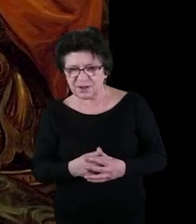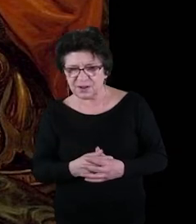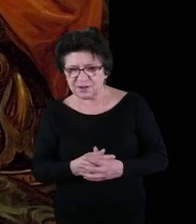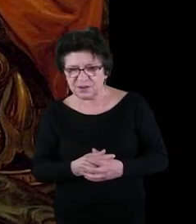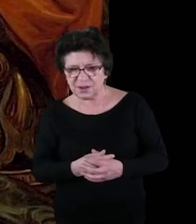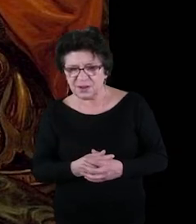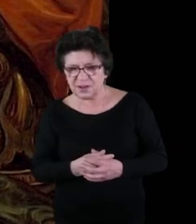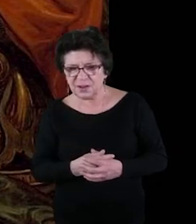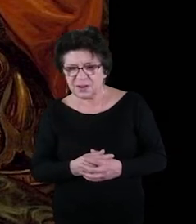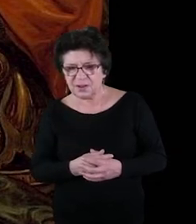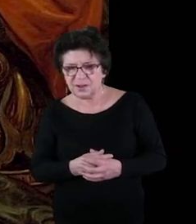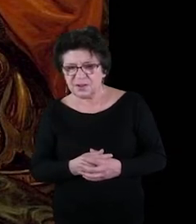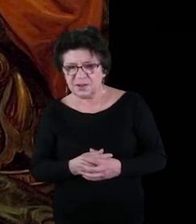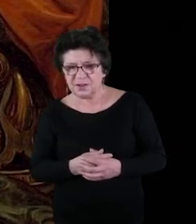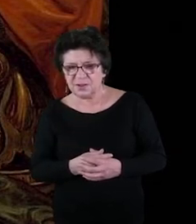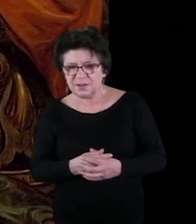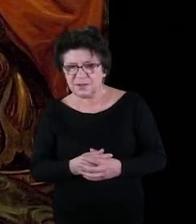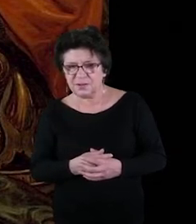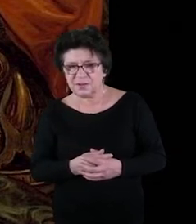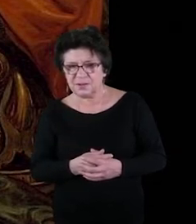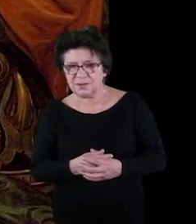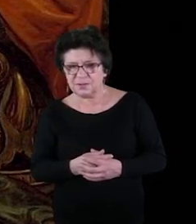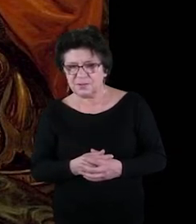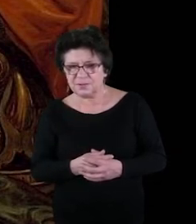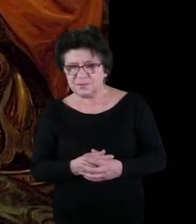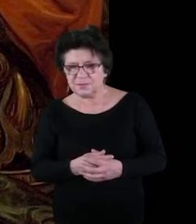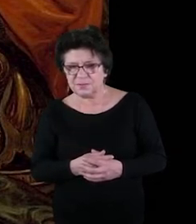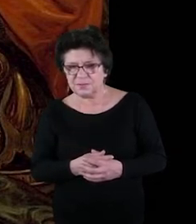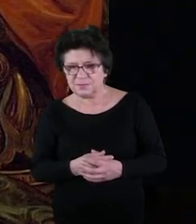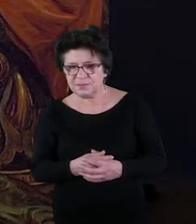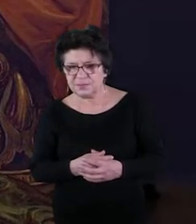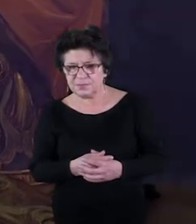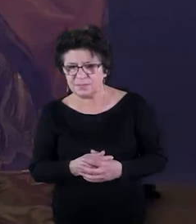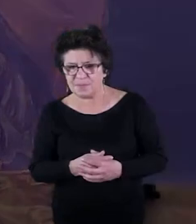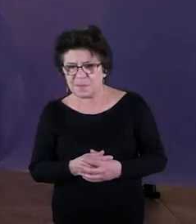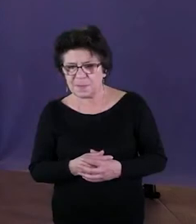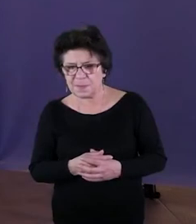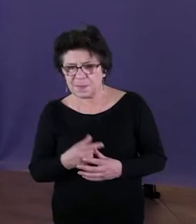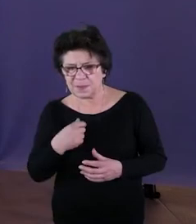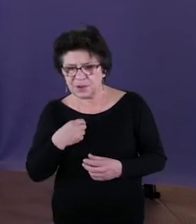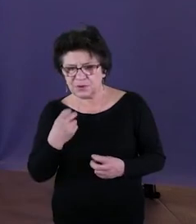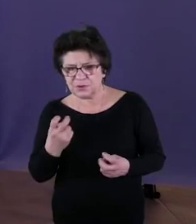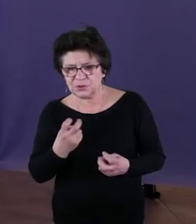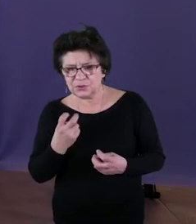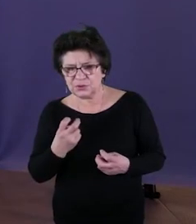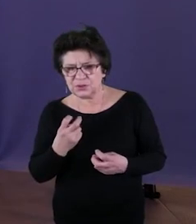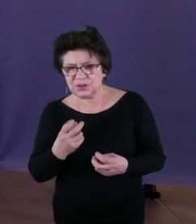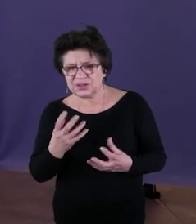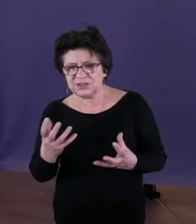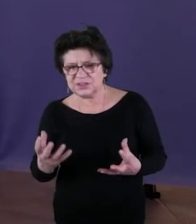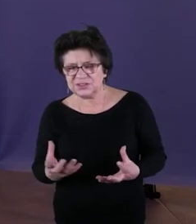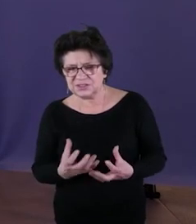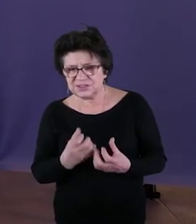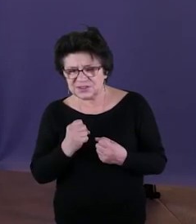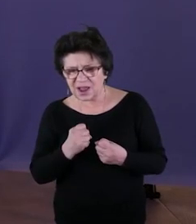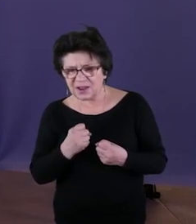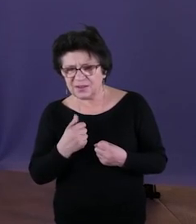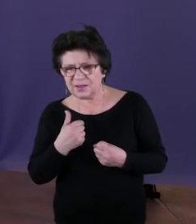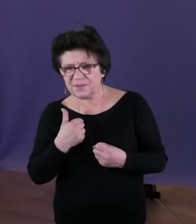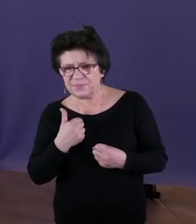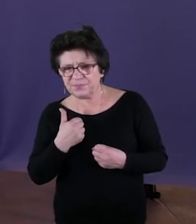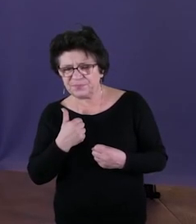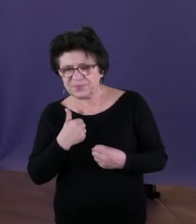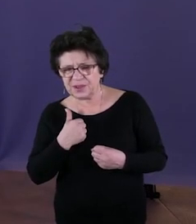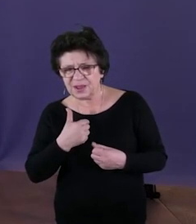który robiłam na ten zaraz tak w połowie znajdę taką taką ilustrację to państwo pokaże